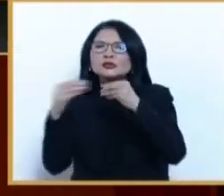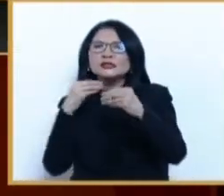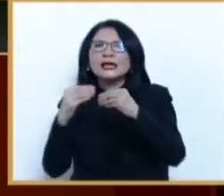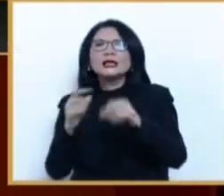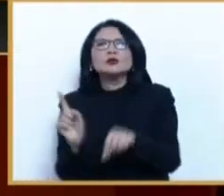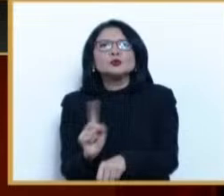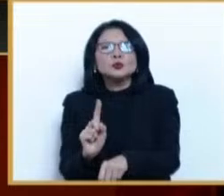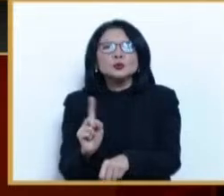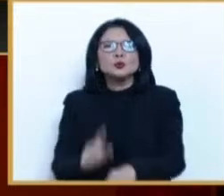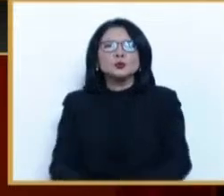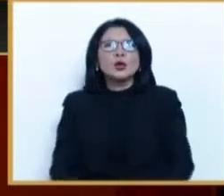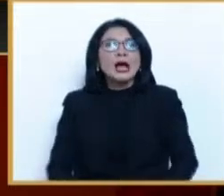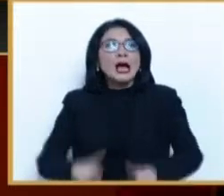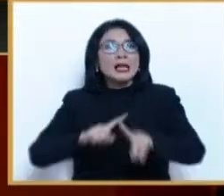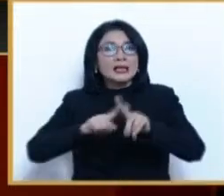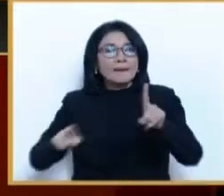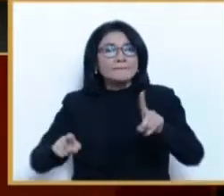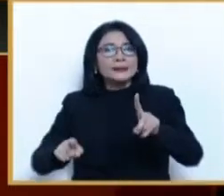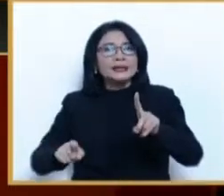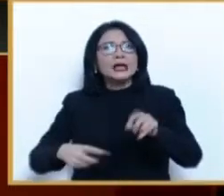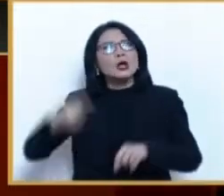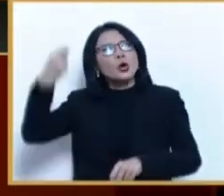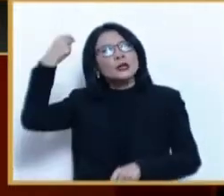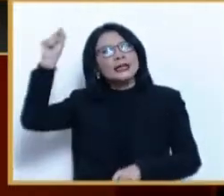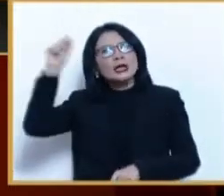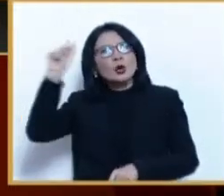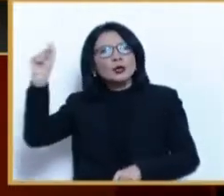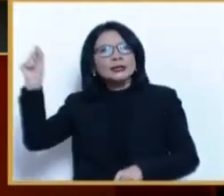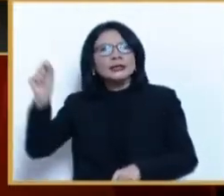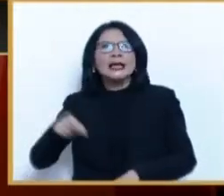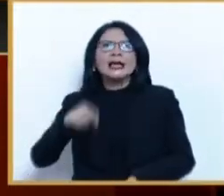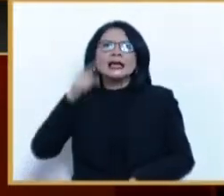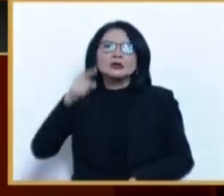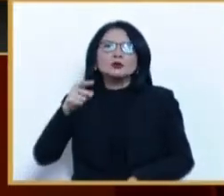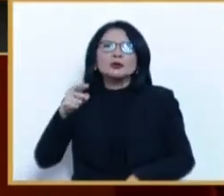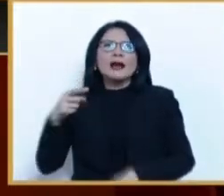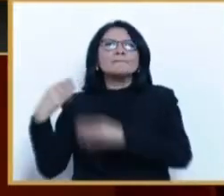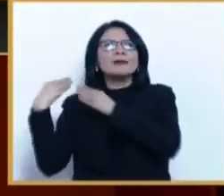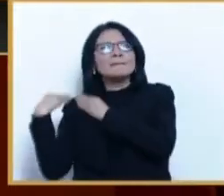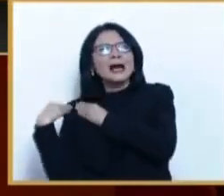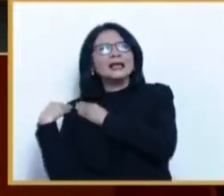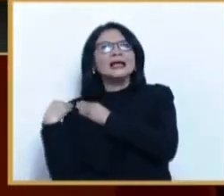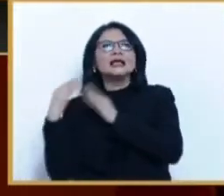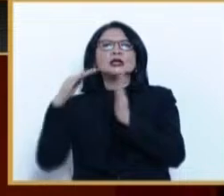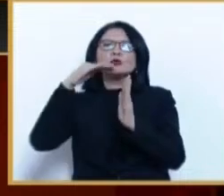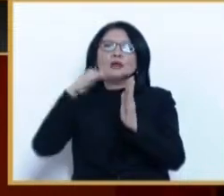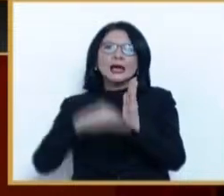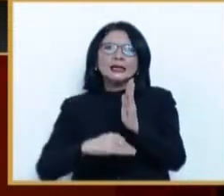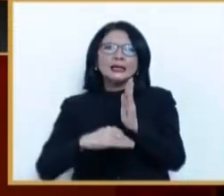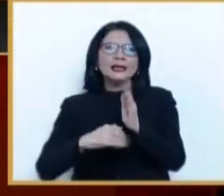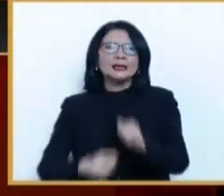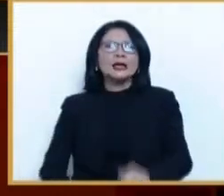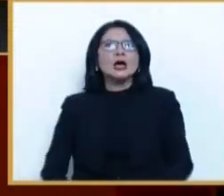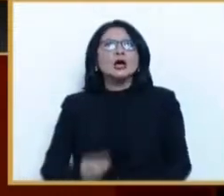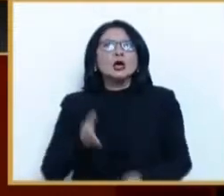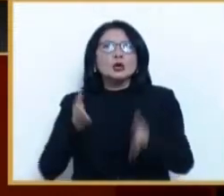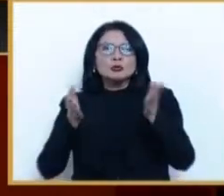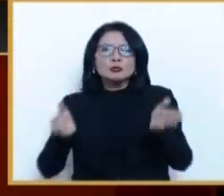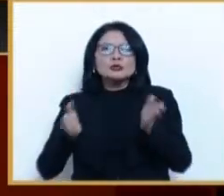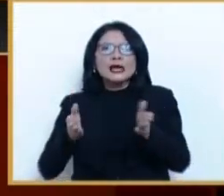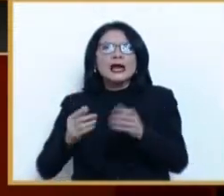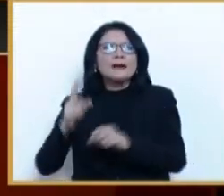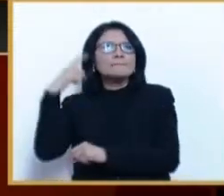stakeholdernya tapi kalau menurut teori pelanologi itulah pengurangan beban akibatnya yang bergerak urusan pemerintahan